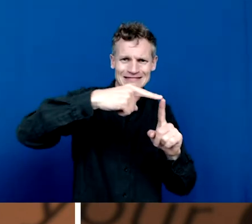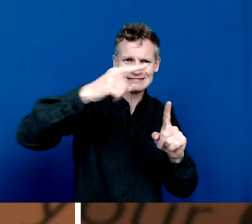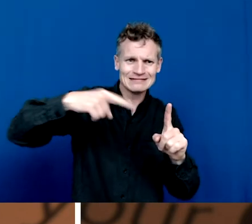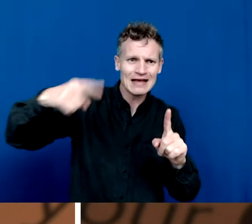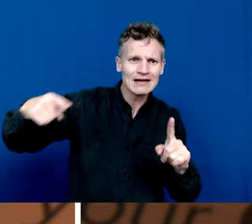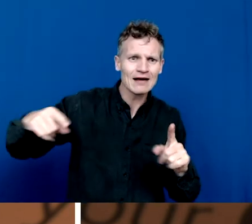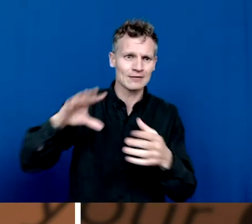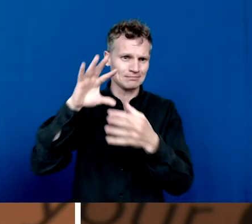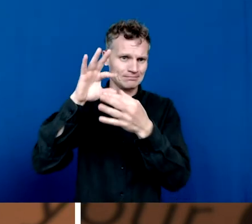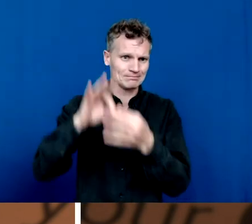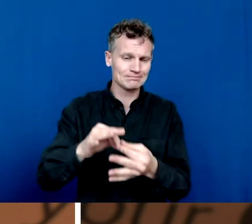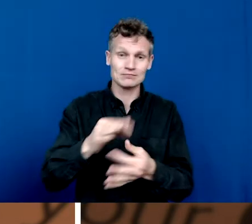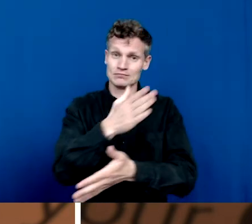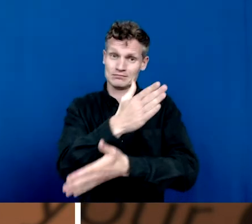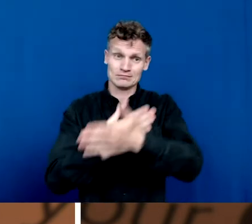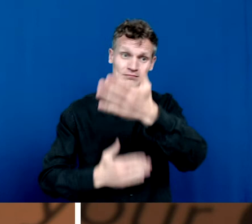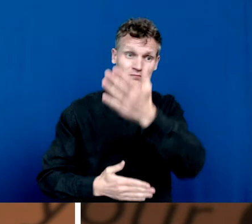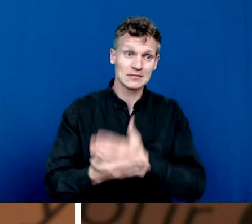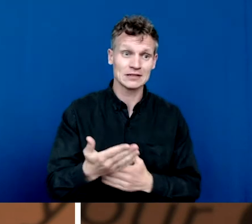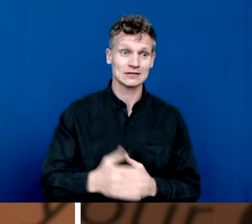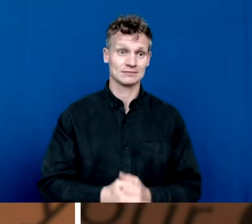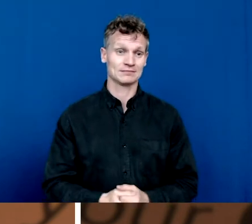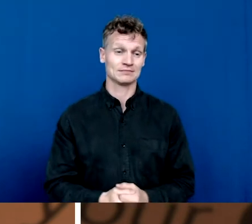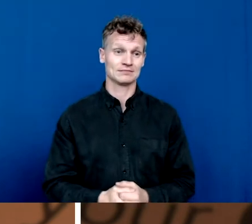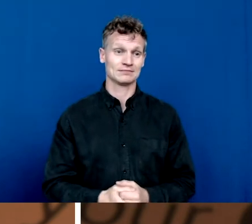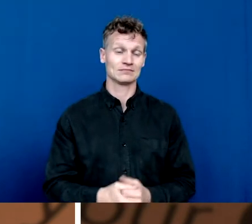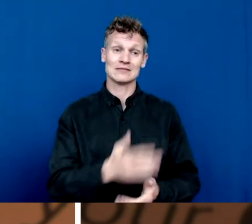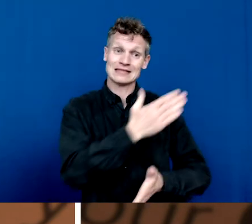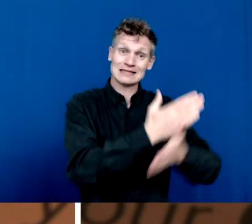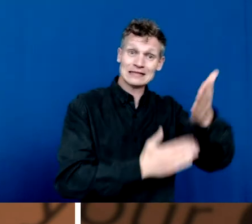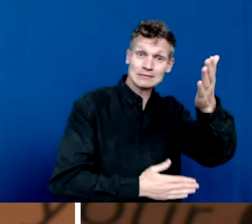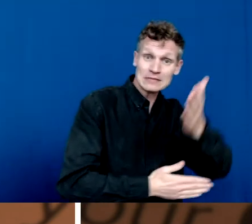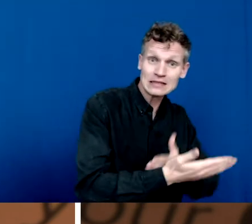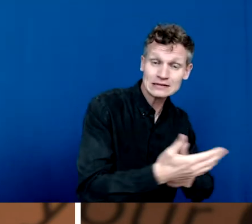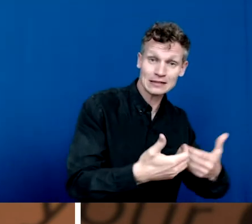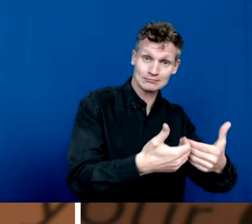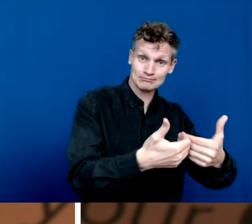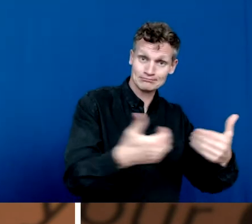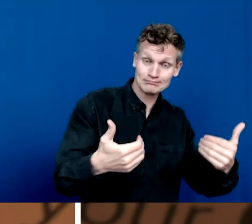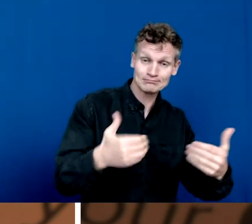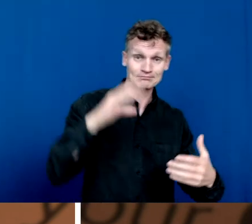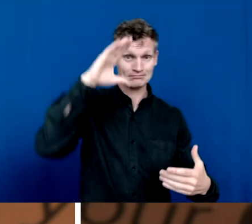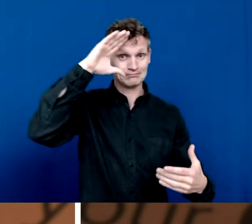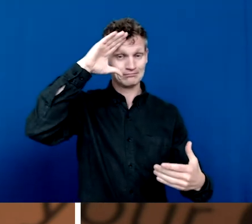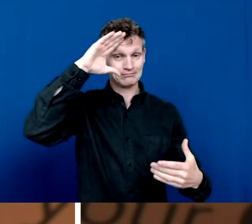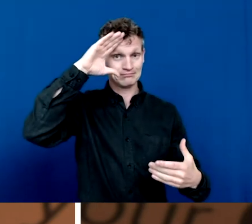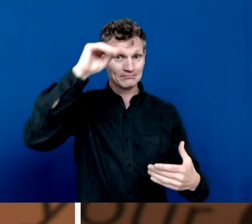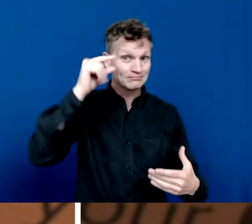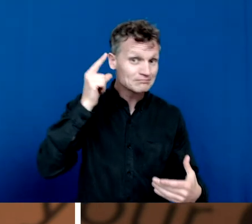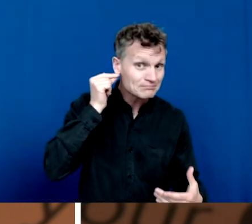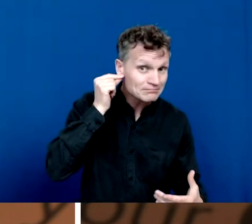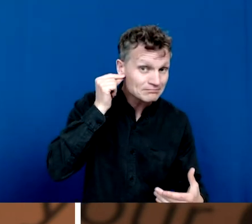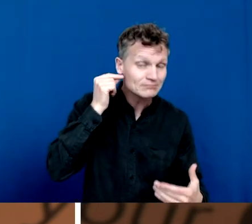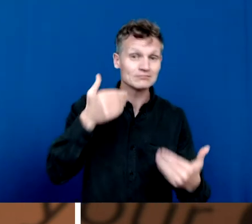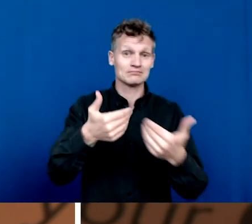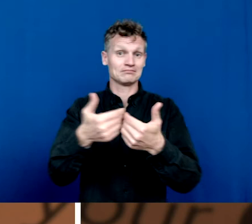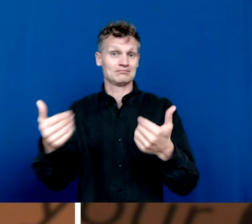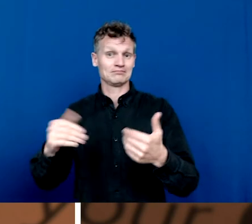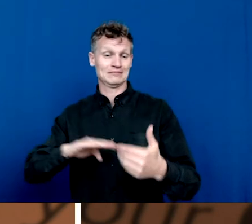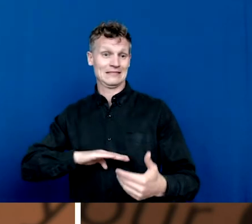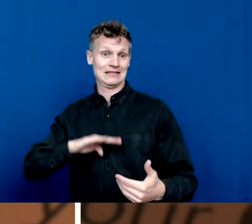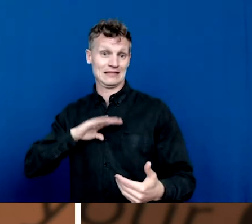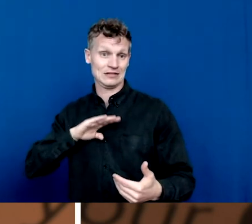et ventiler toutes les données par handicap, sexe et âge. Les données